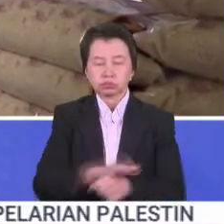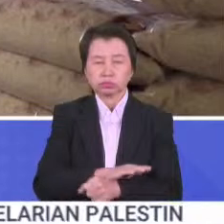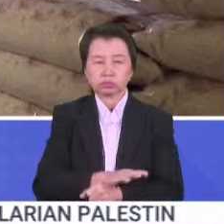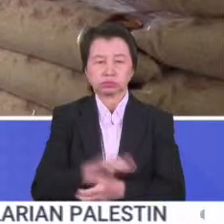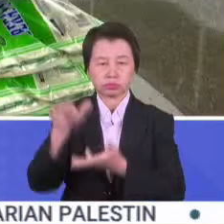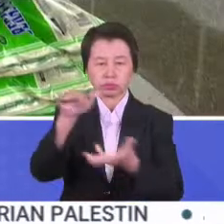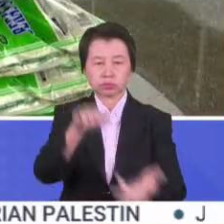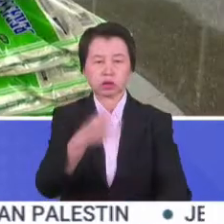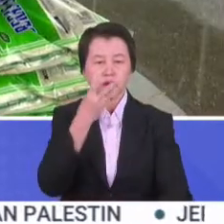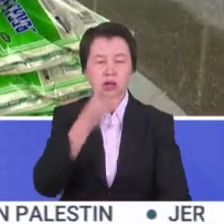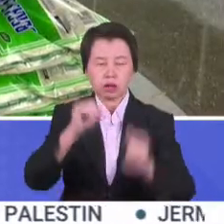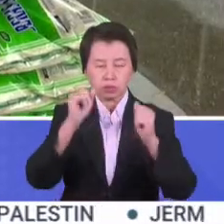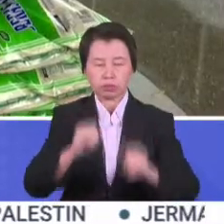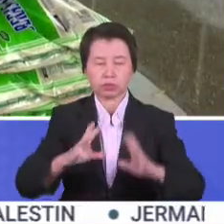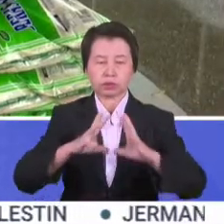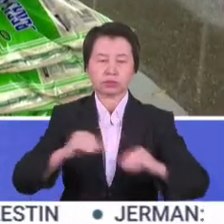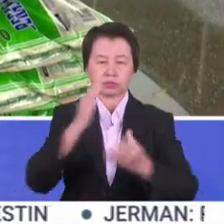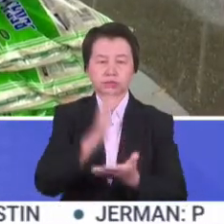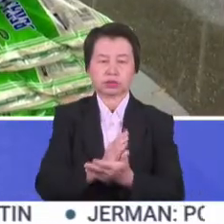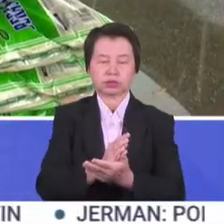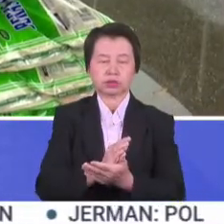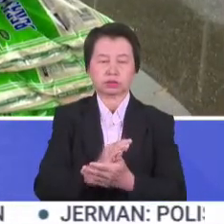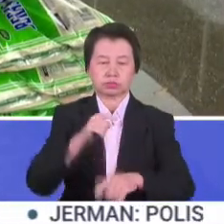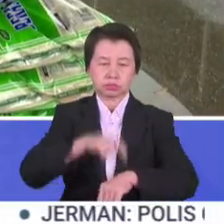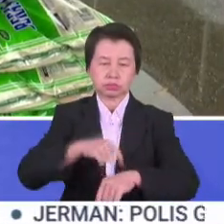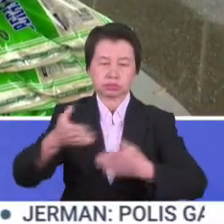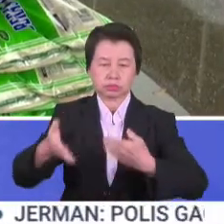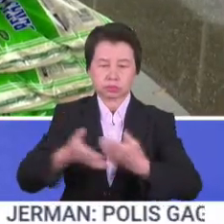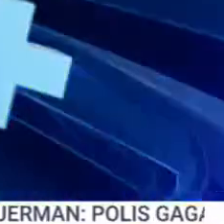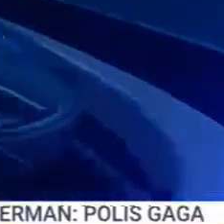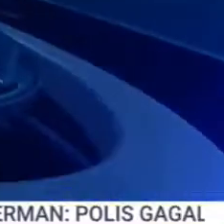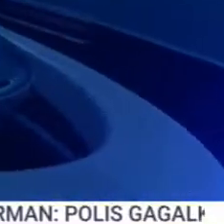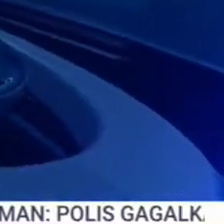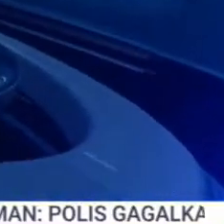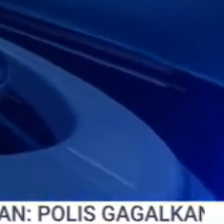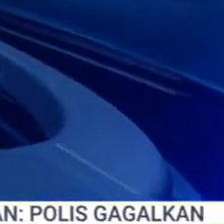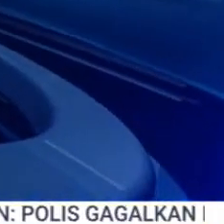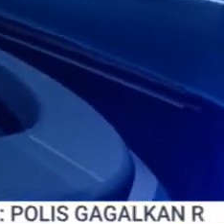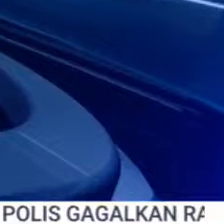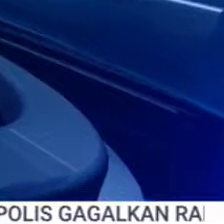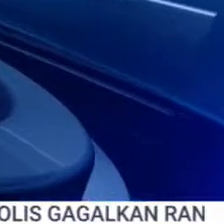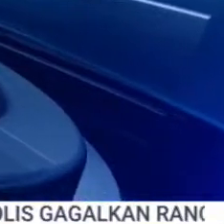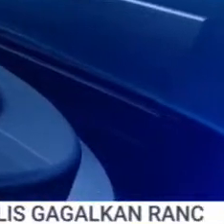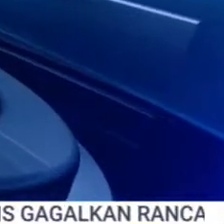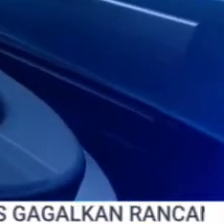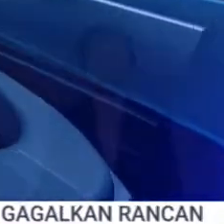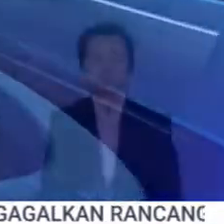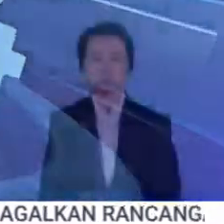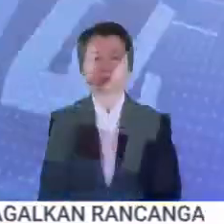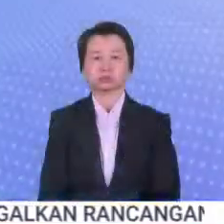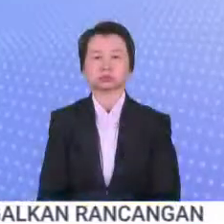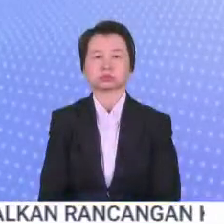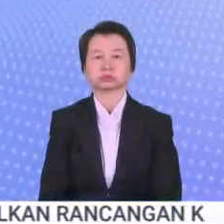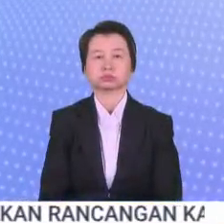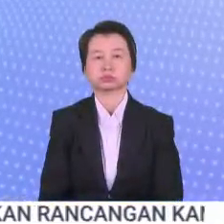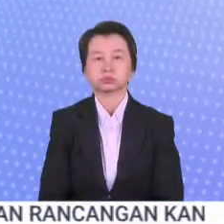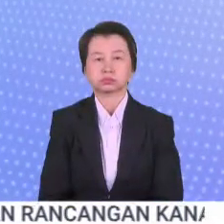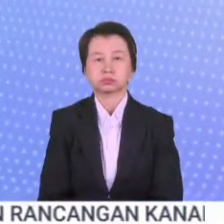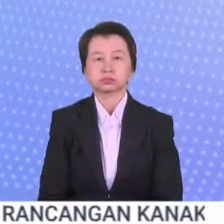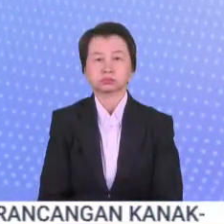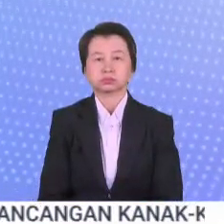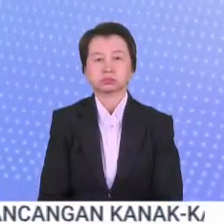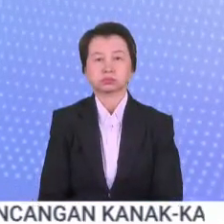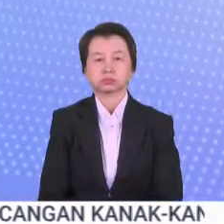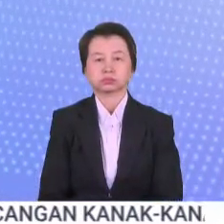isu kekurangan bekalannya dapat diatasi dalam masa terdekat.